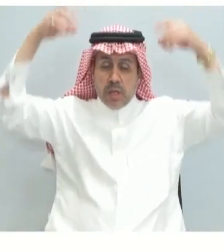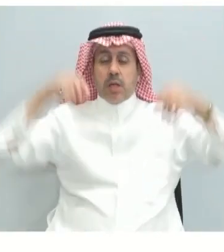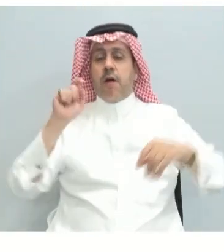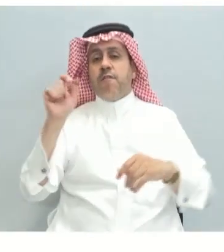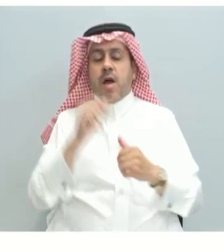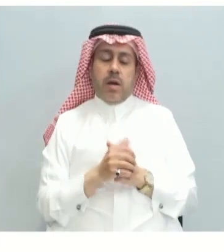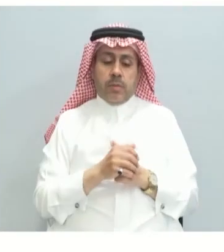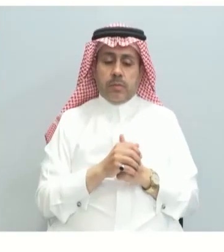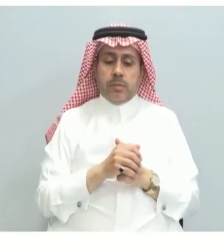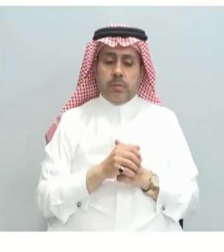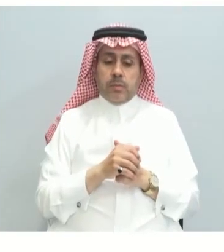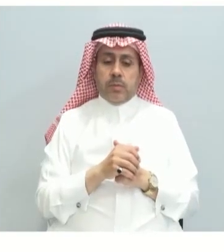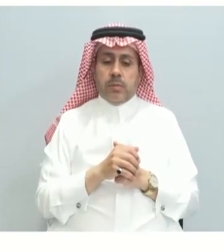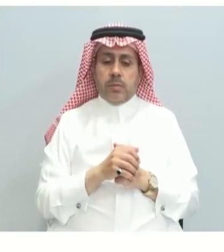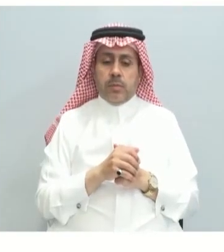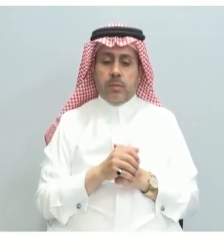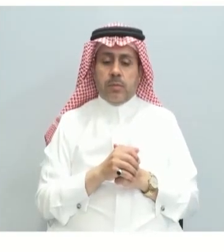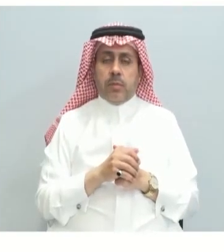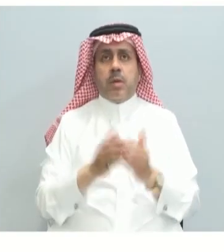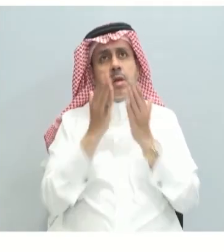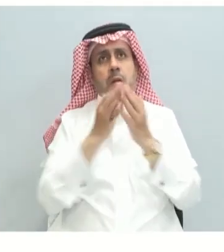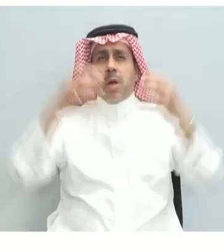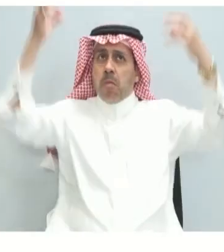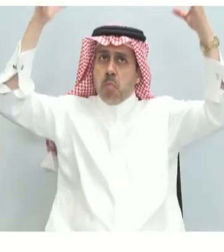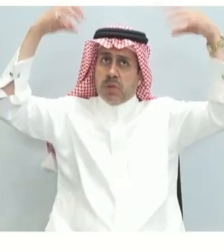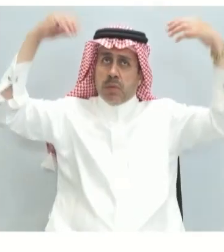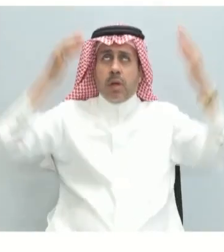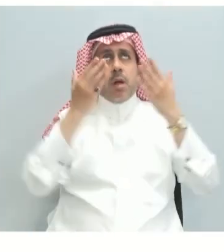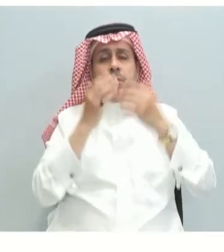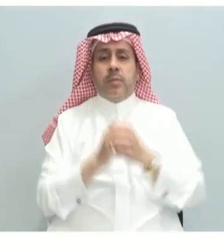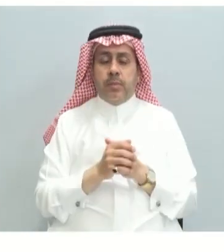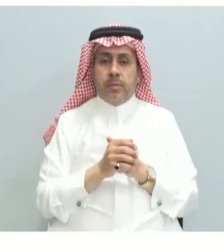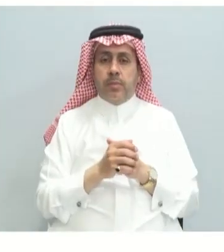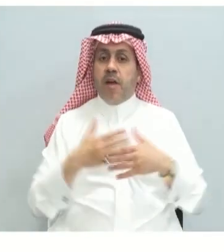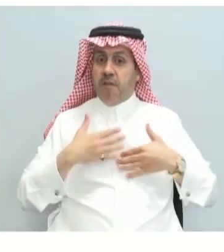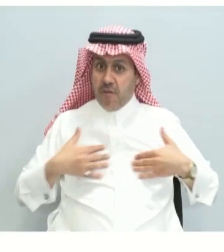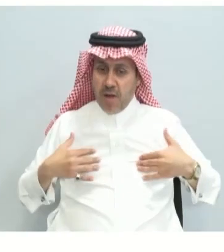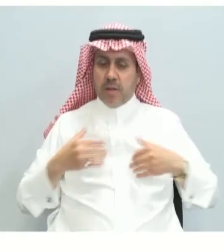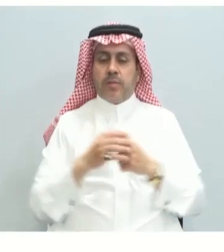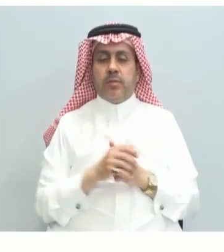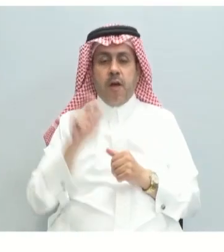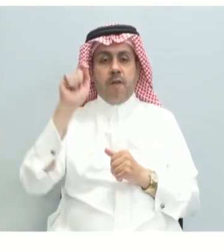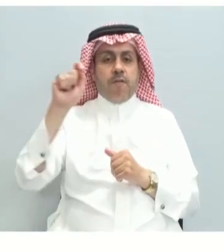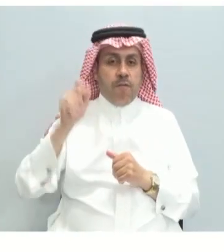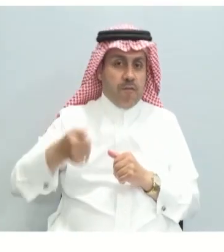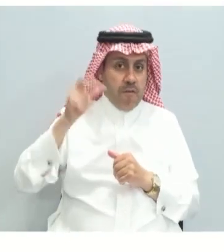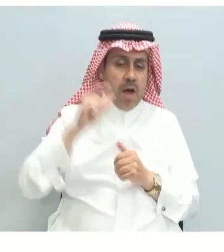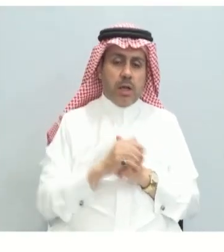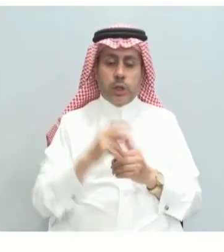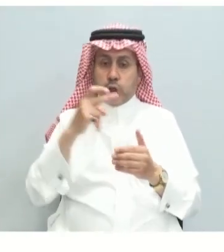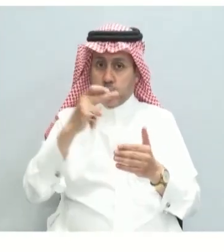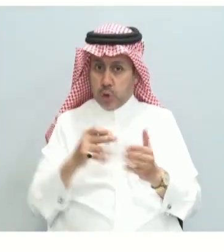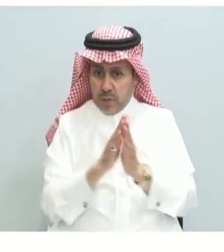المطر، يا رب أكرمنا بغيث من عندك. واضح؟ دونتم الإجابة؟